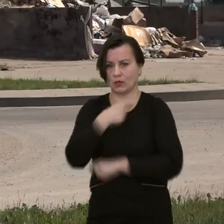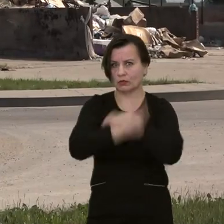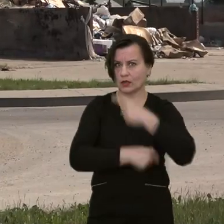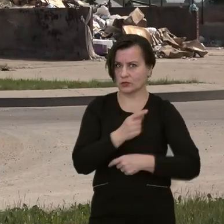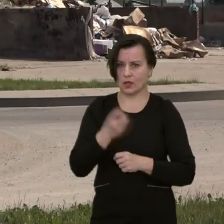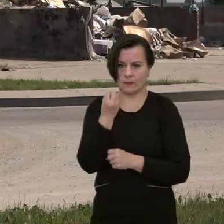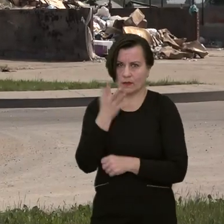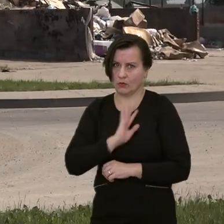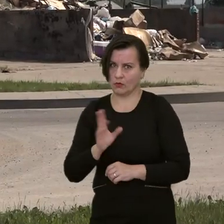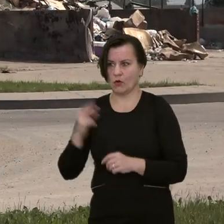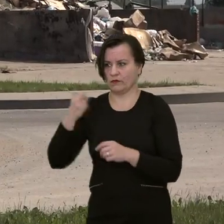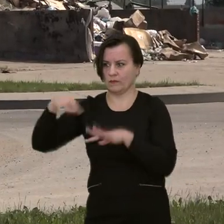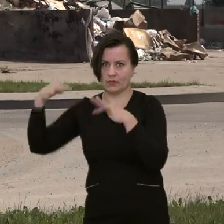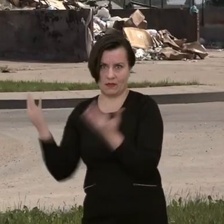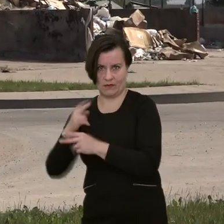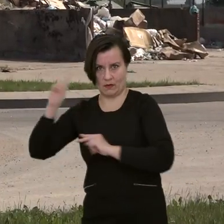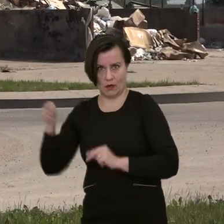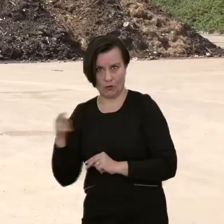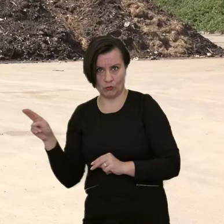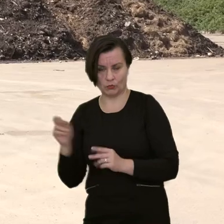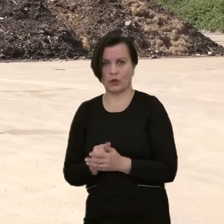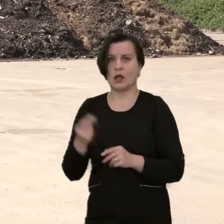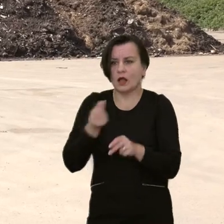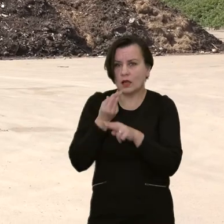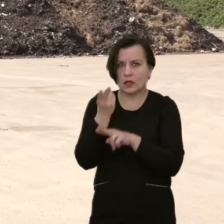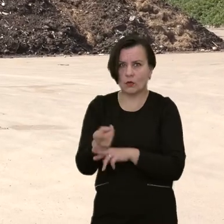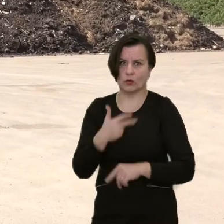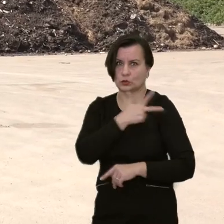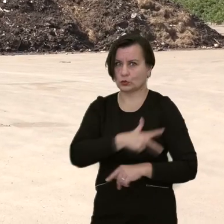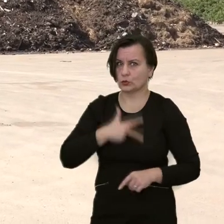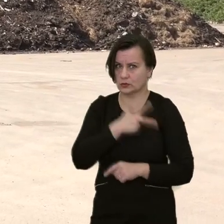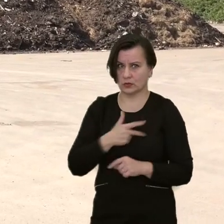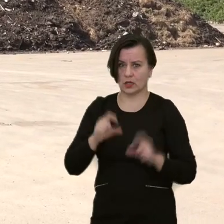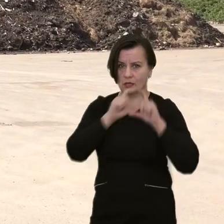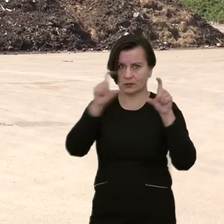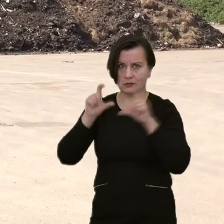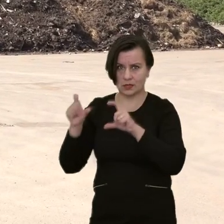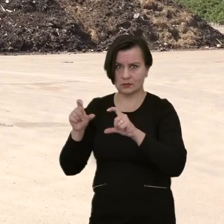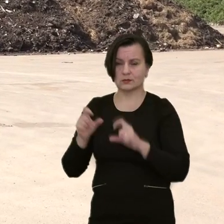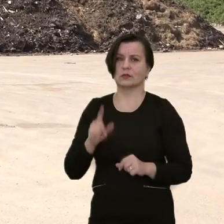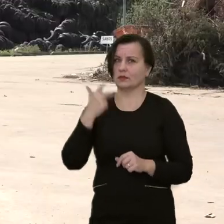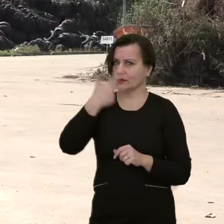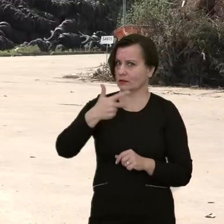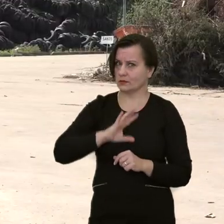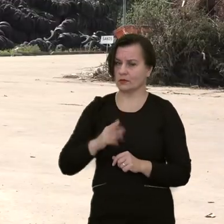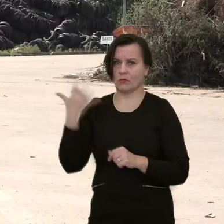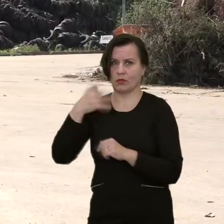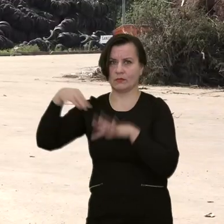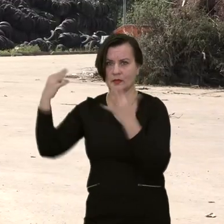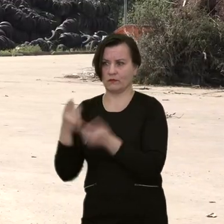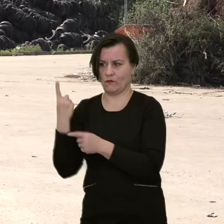lopšeliai darželiai už vaiką ne 15, o 29 eurus, ligoninės ir socialiniai centrai nebe 30,